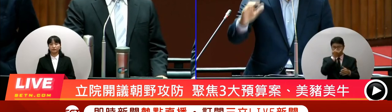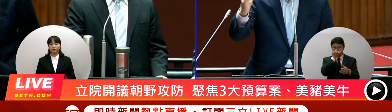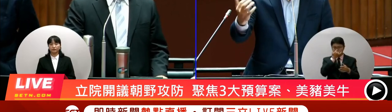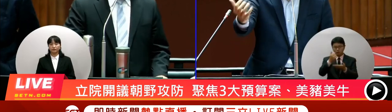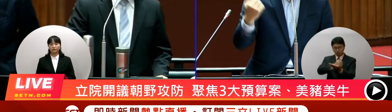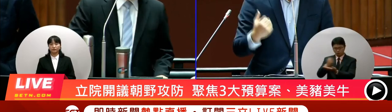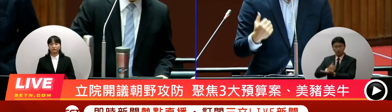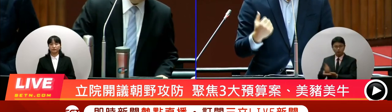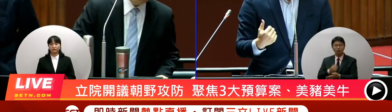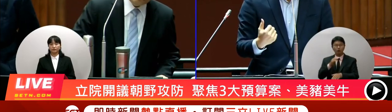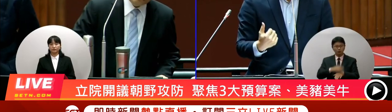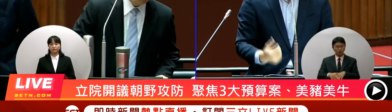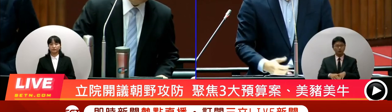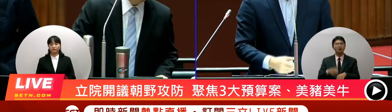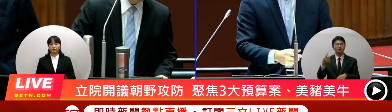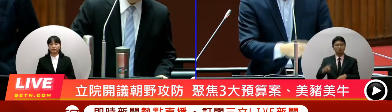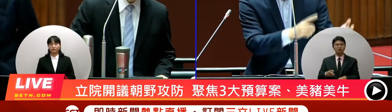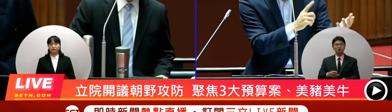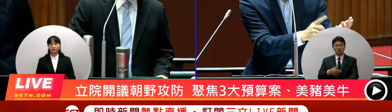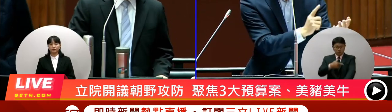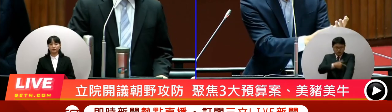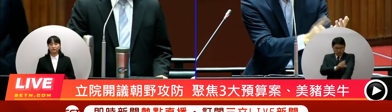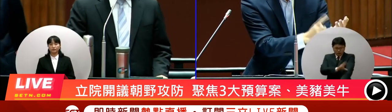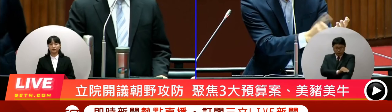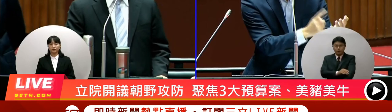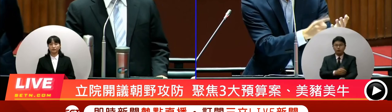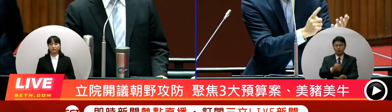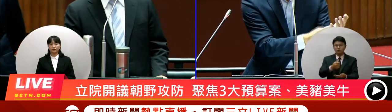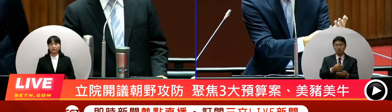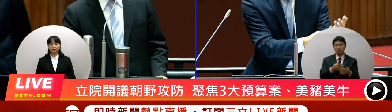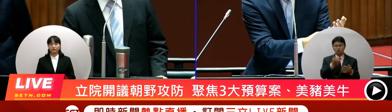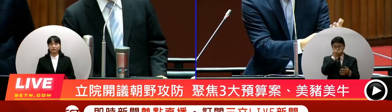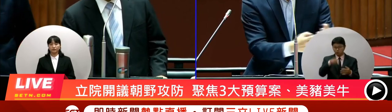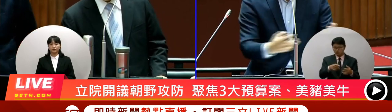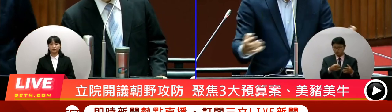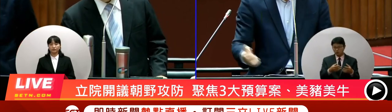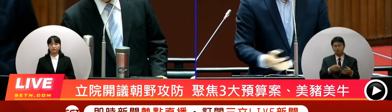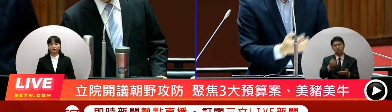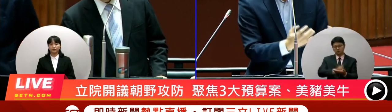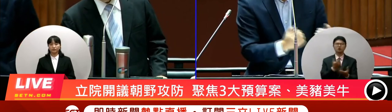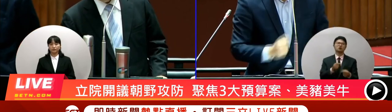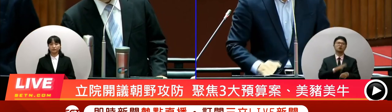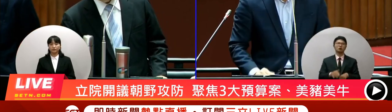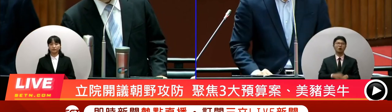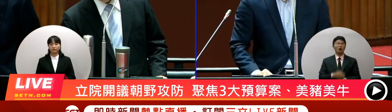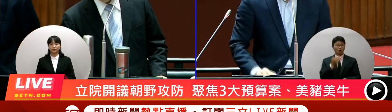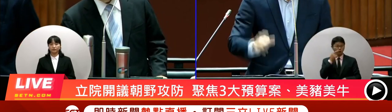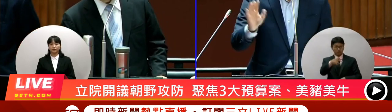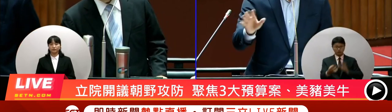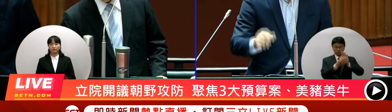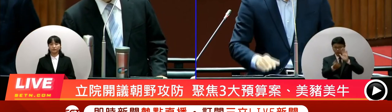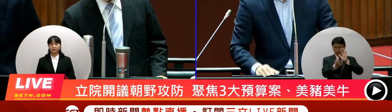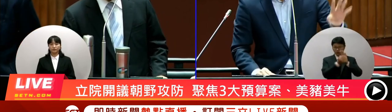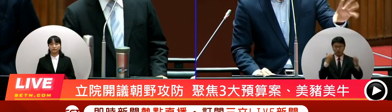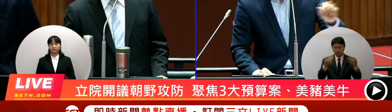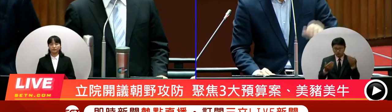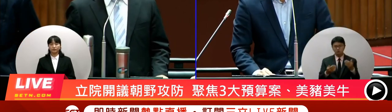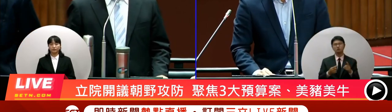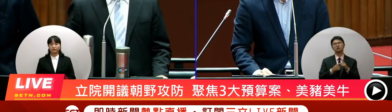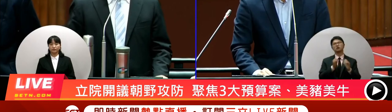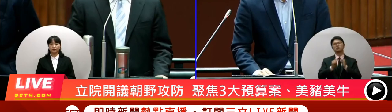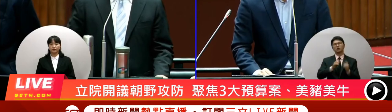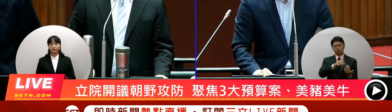没有含瘦肉精的猪肉也会进来你要标示有没有瘦肉精民众才可以选择你不标你只标